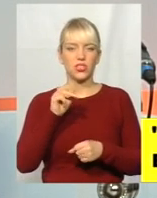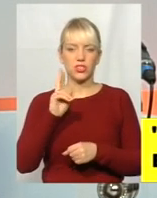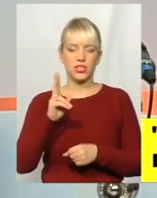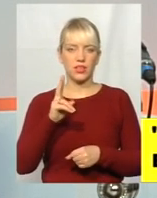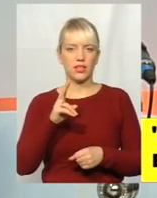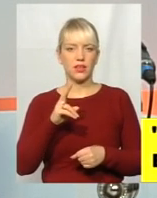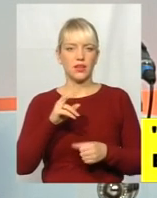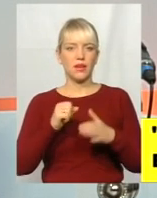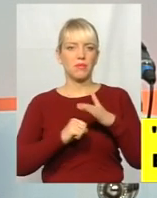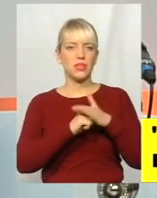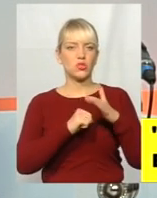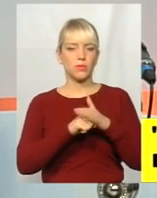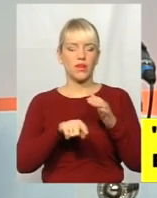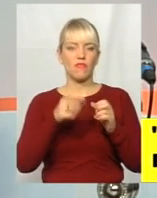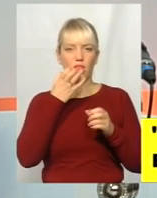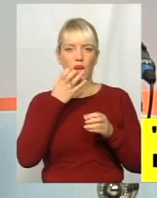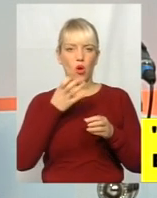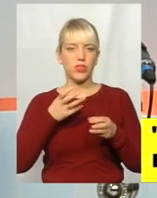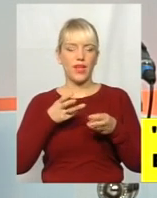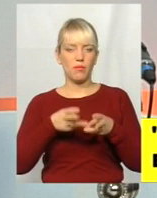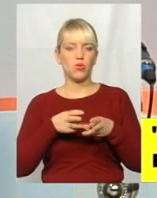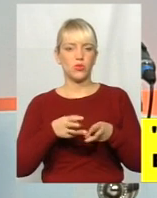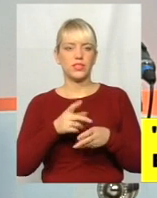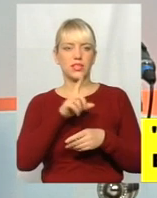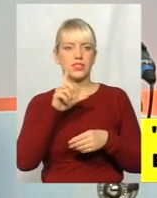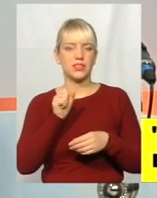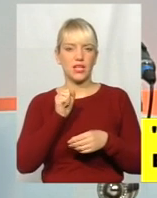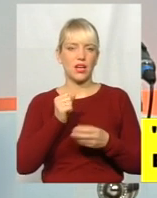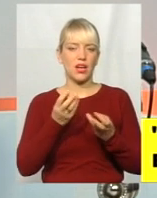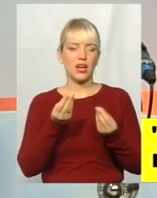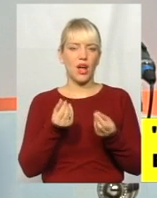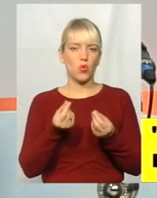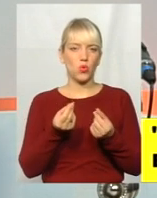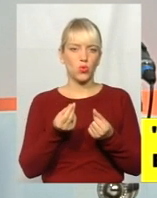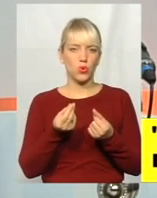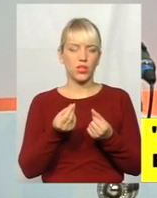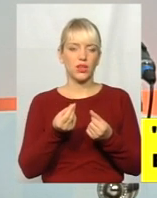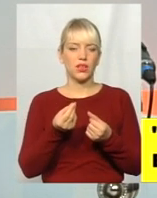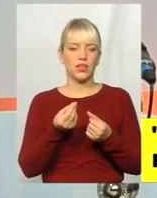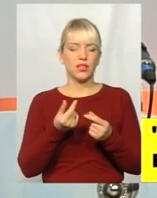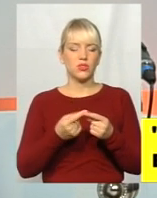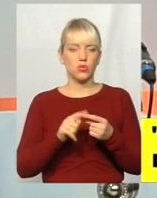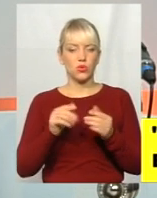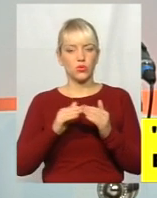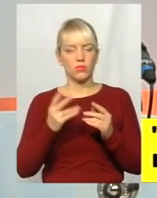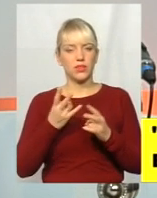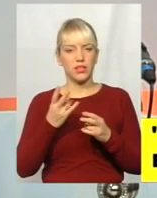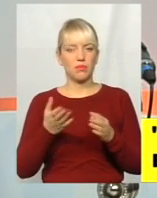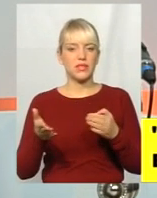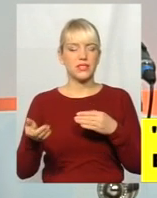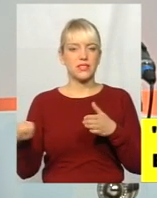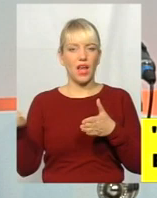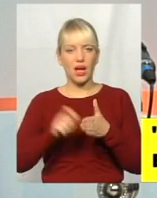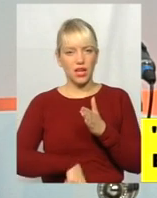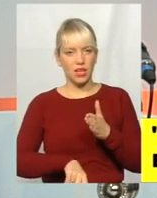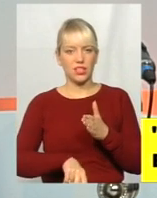І отаплюється за счет жителів цього дому. Треба цю посадку чи закрити, інститутів